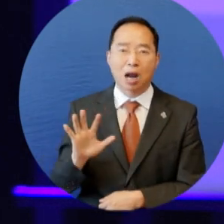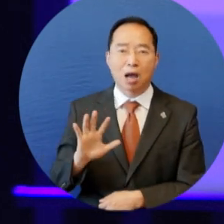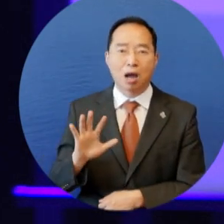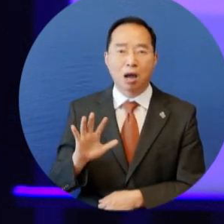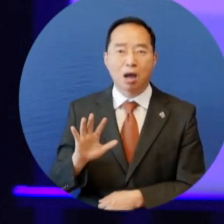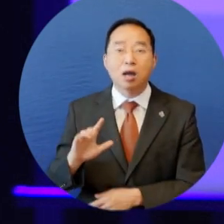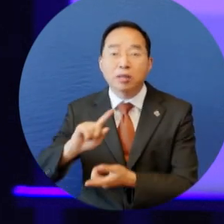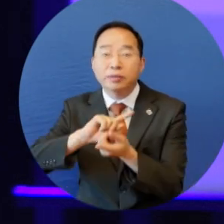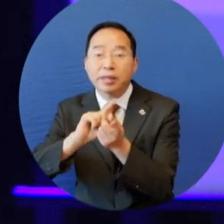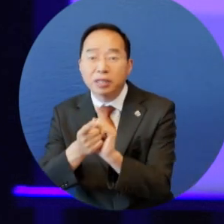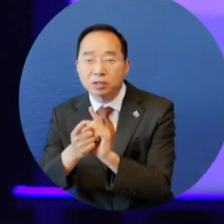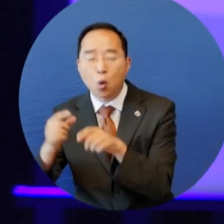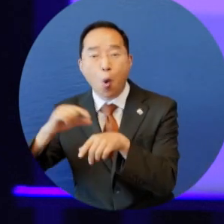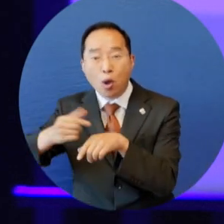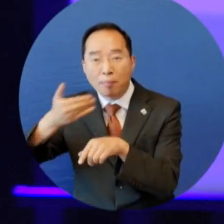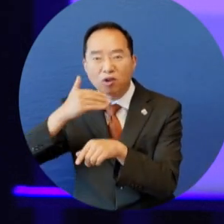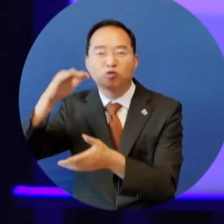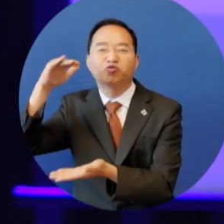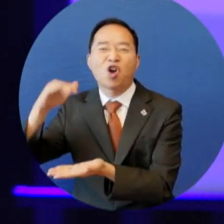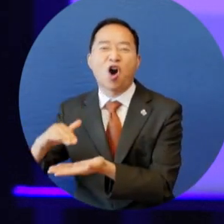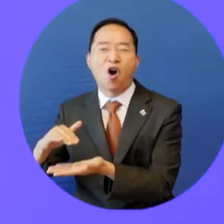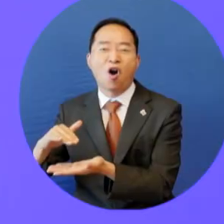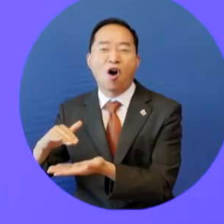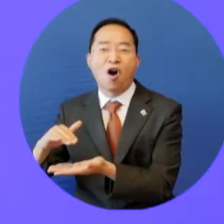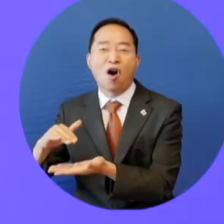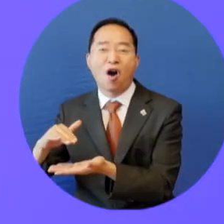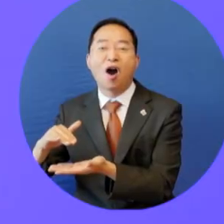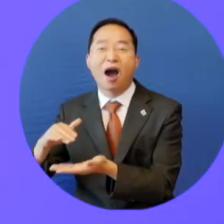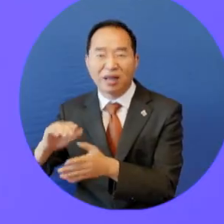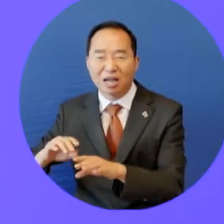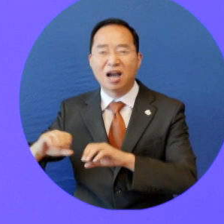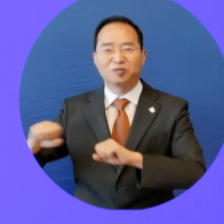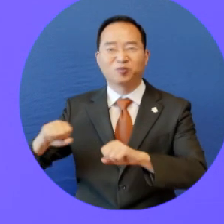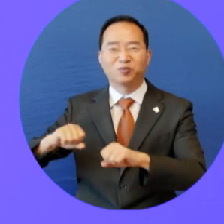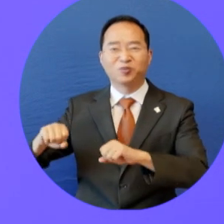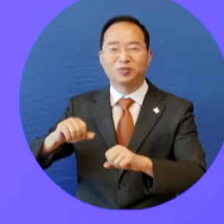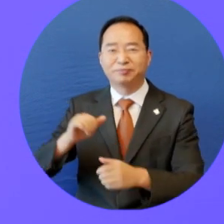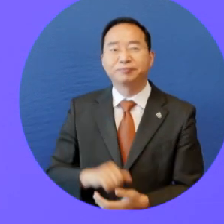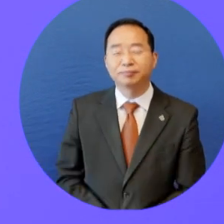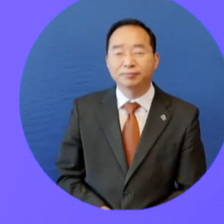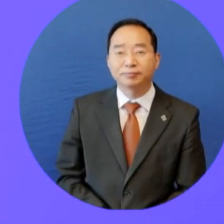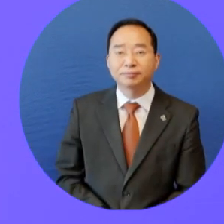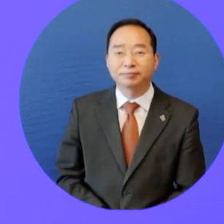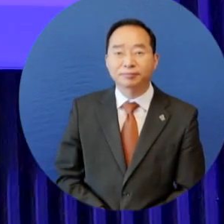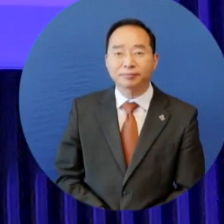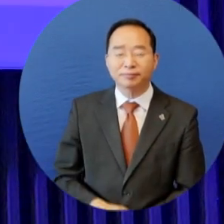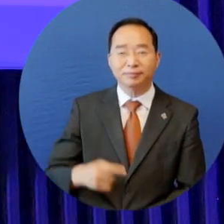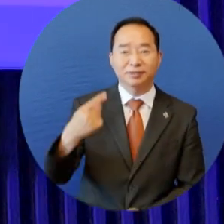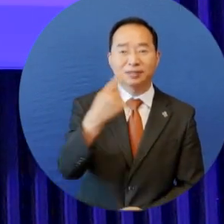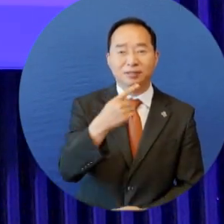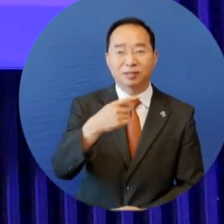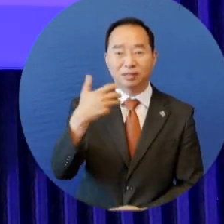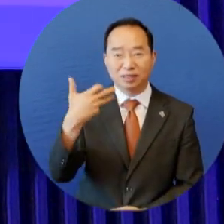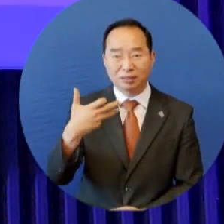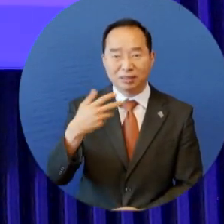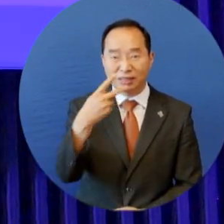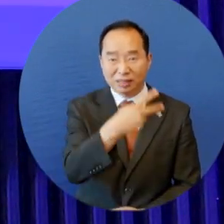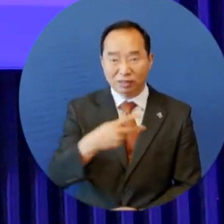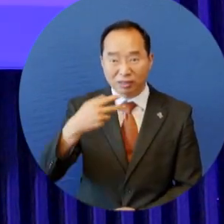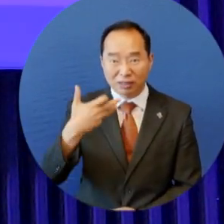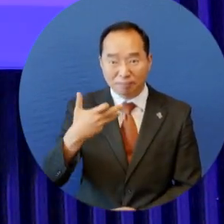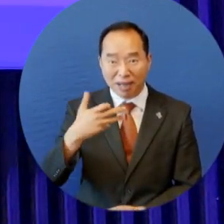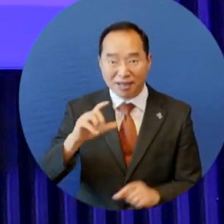않고 고기를 적게 먹자고 얘기합니다. 바로 리듀스테리언 운동을 하고 있습니다. 2018년에